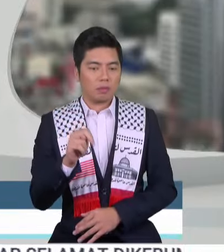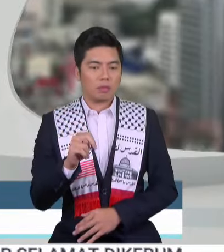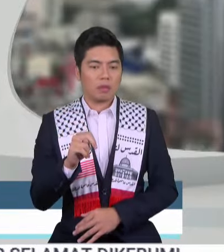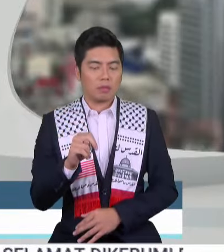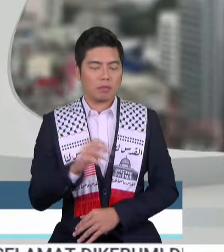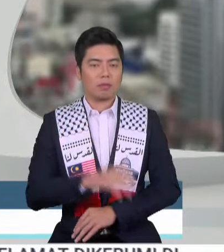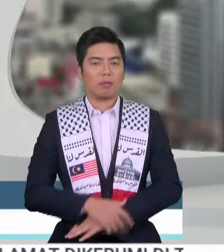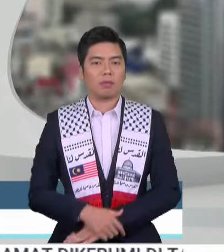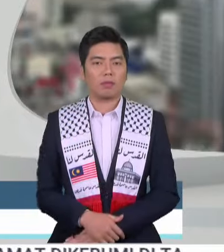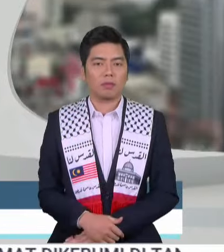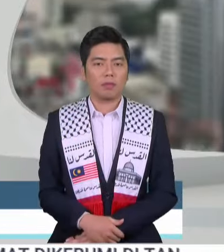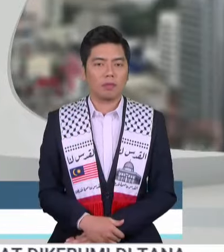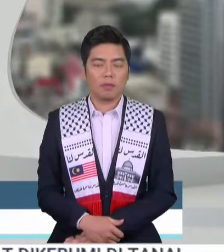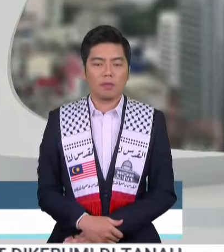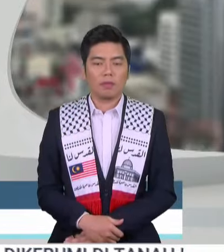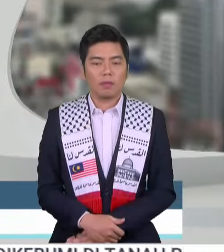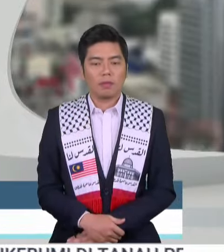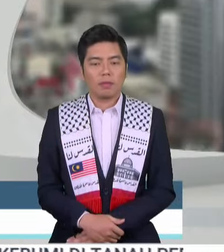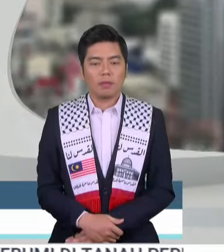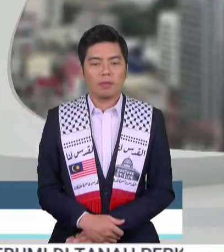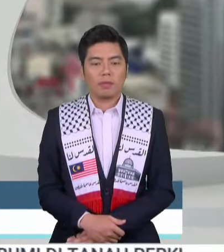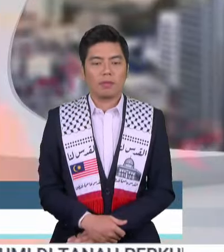Pulau Pinang.